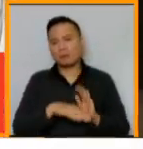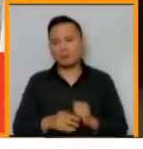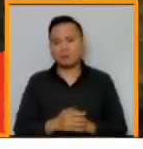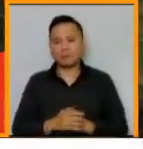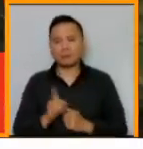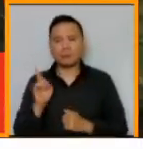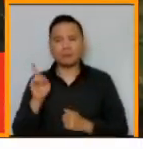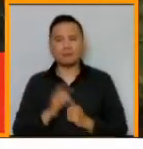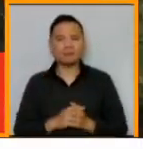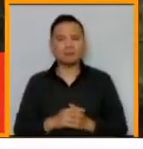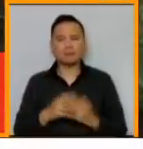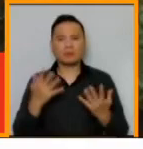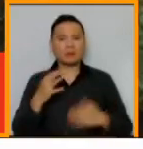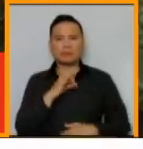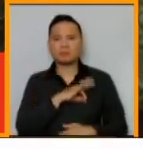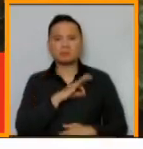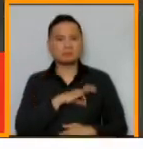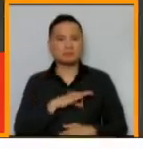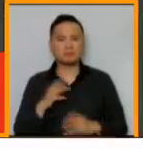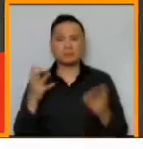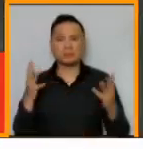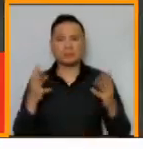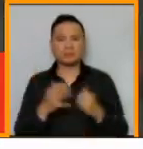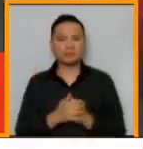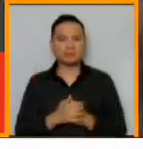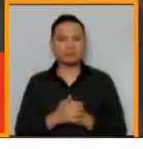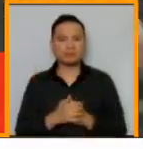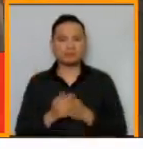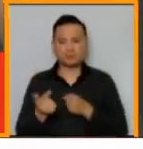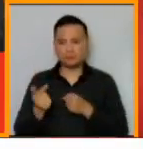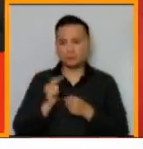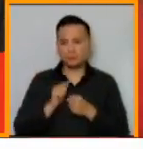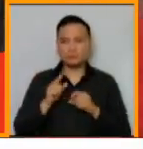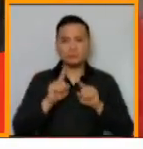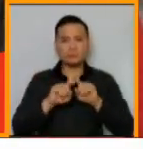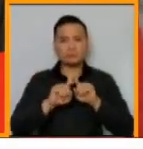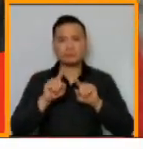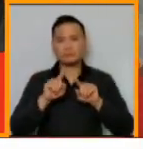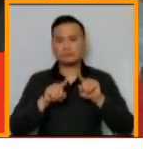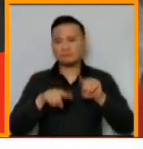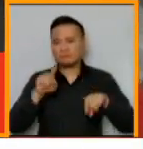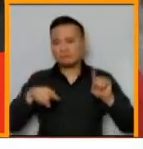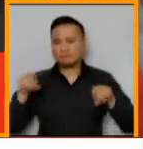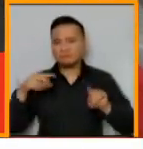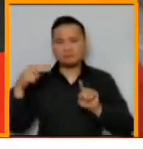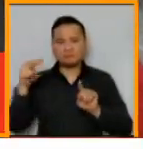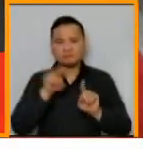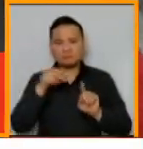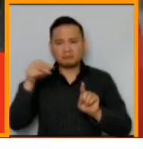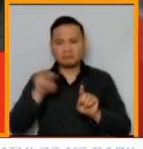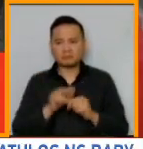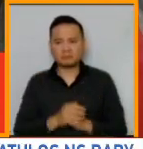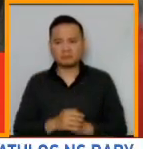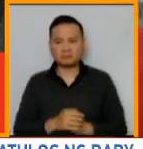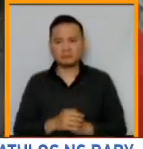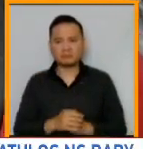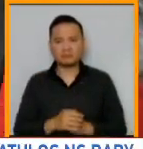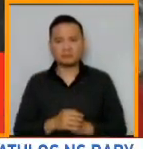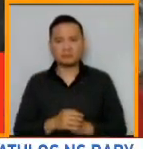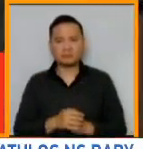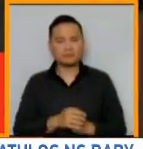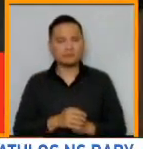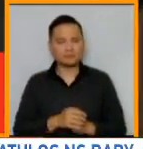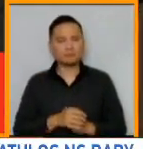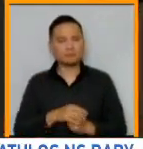driver. Iba-iba rin ang opinyon ng mga pasahero na amin nakausap. Approve po, para maiwasan po yung